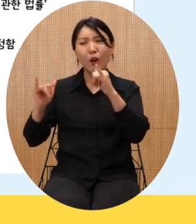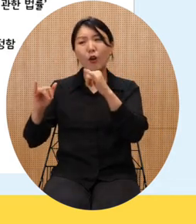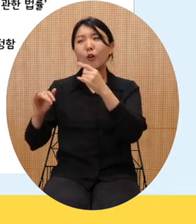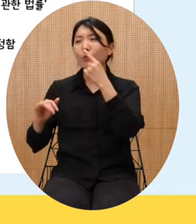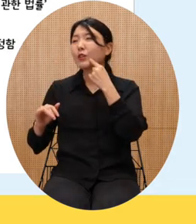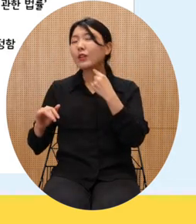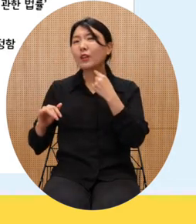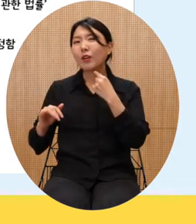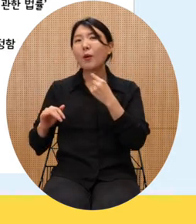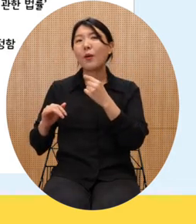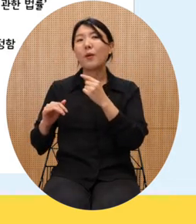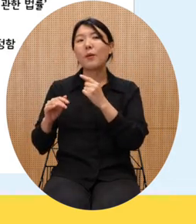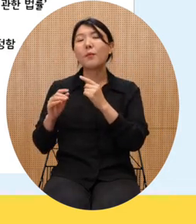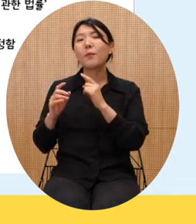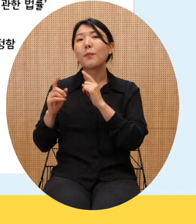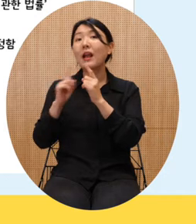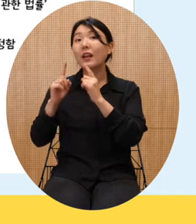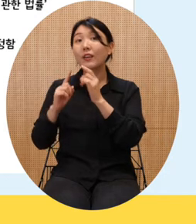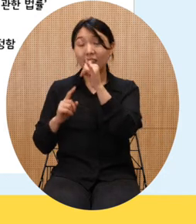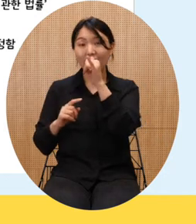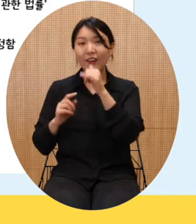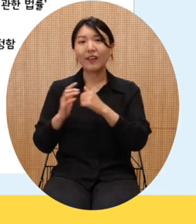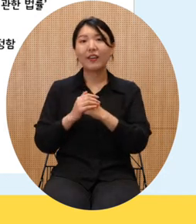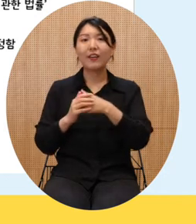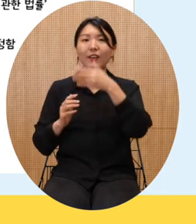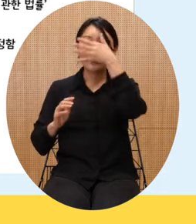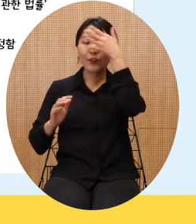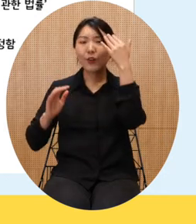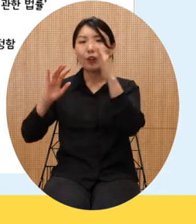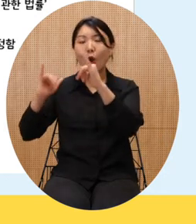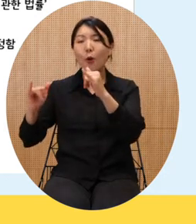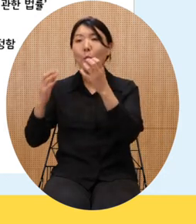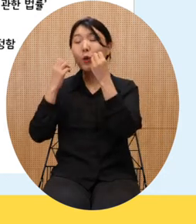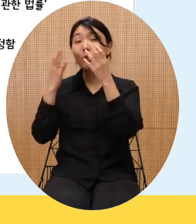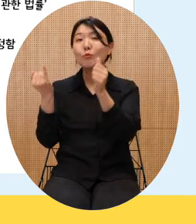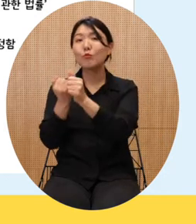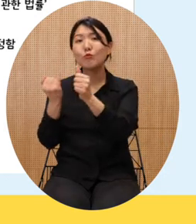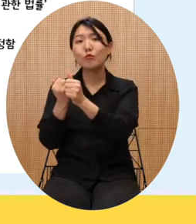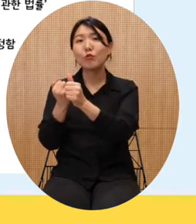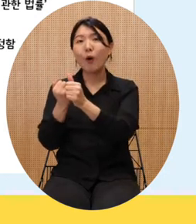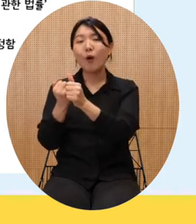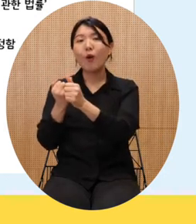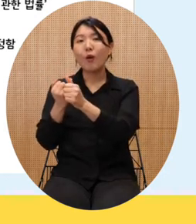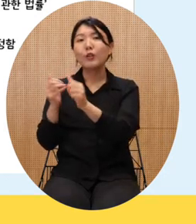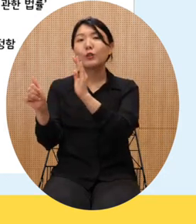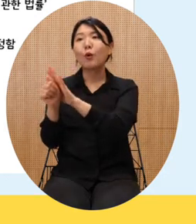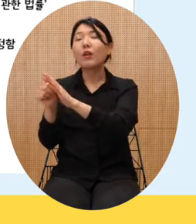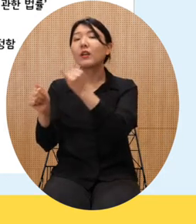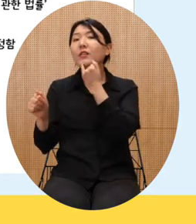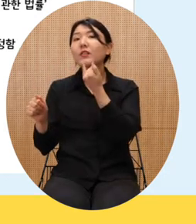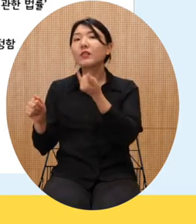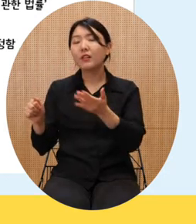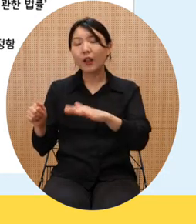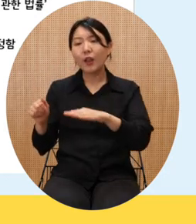계속 모두의 청년에 비해서 참 부럽다라는 얘기를 말씀을 드렸잖아요. 부러우면 지는 건데 청년에 비해서 신혼부부에 비해서 아동에 대한